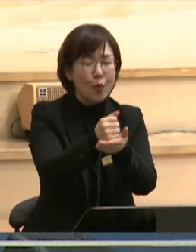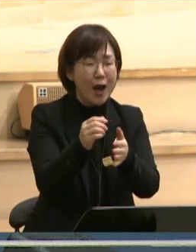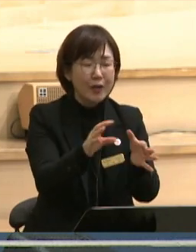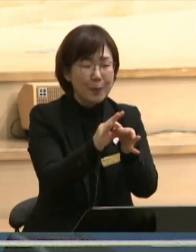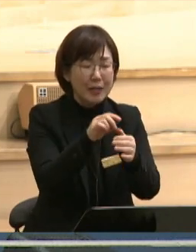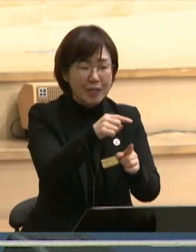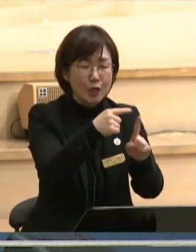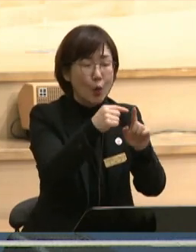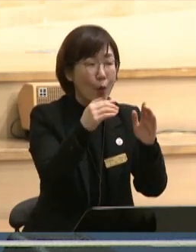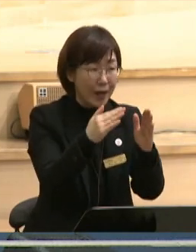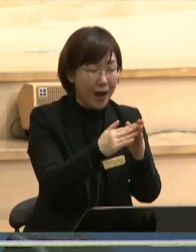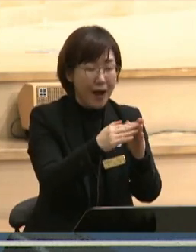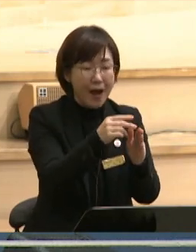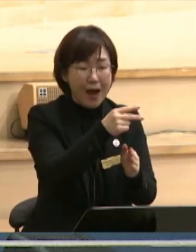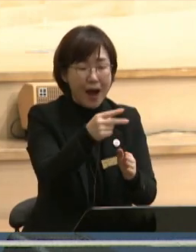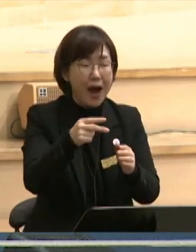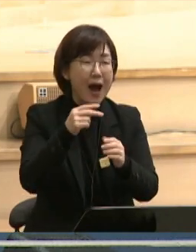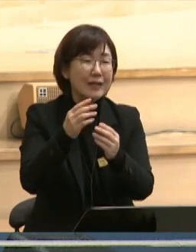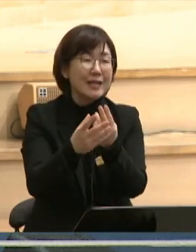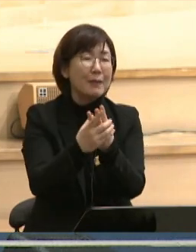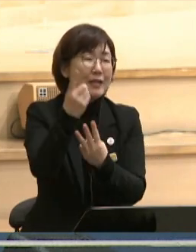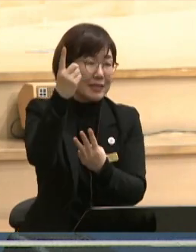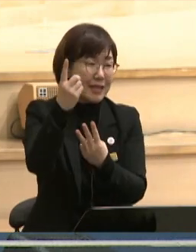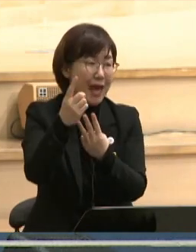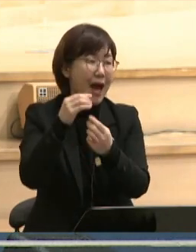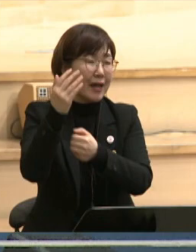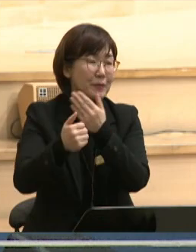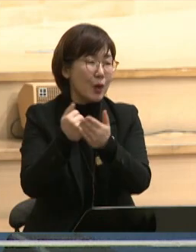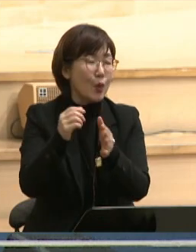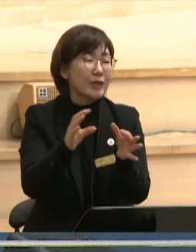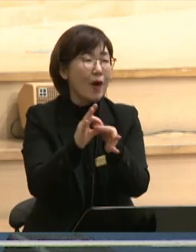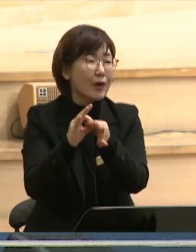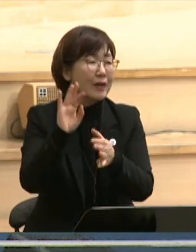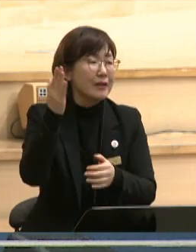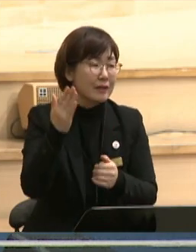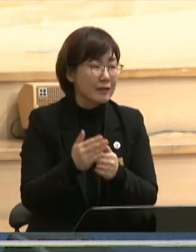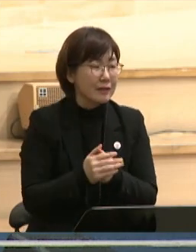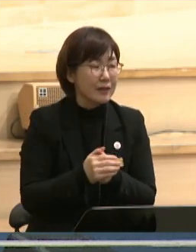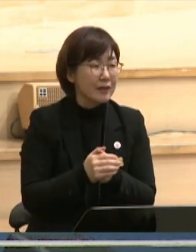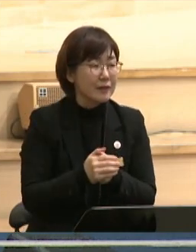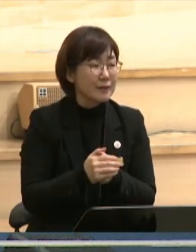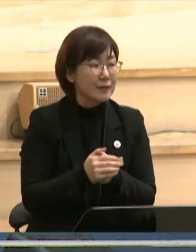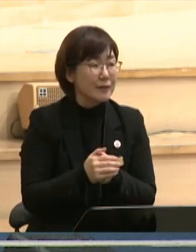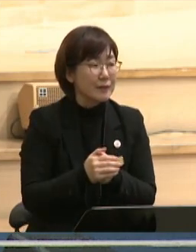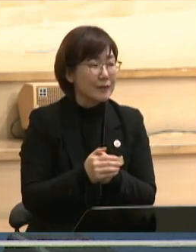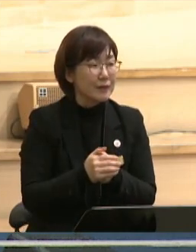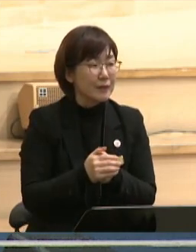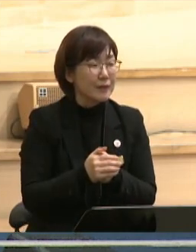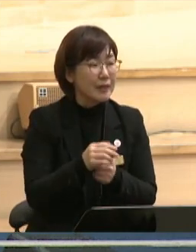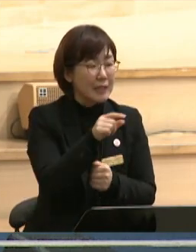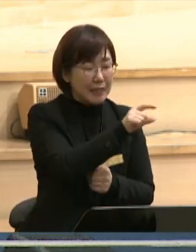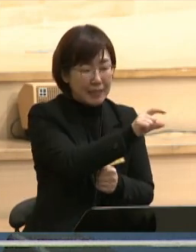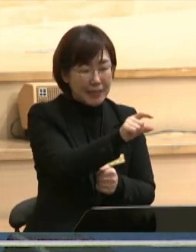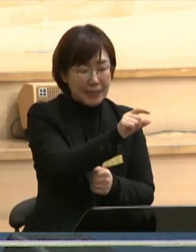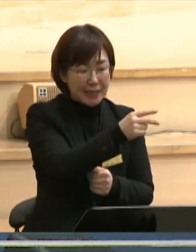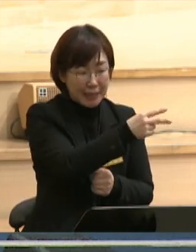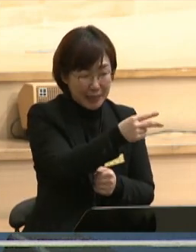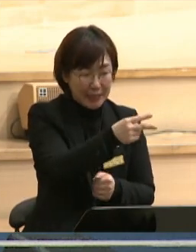교회가 삼위일체 하나님과 연합이 되어진 것입니다 놀랍지 않습니까